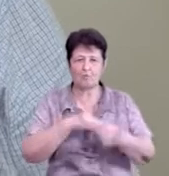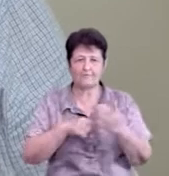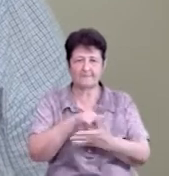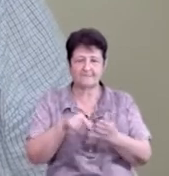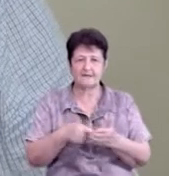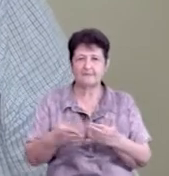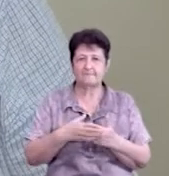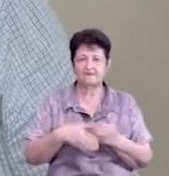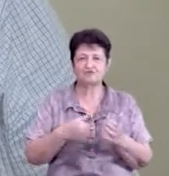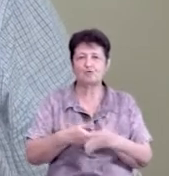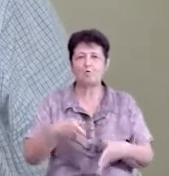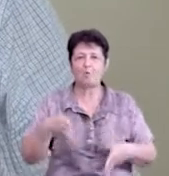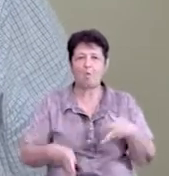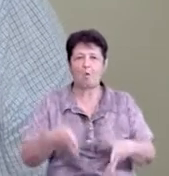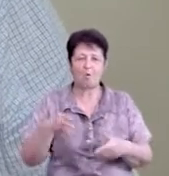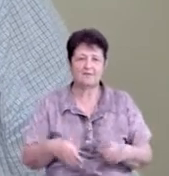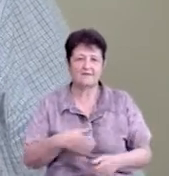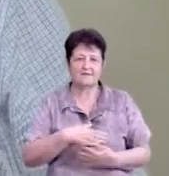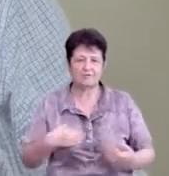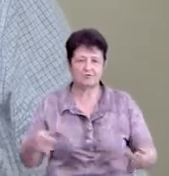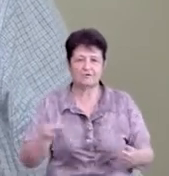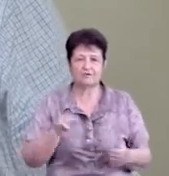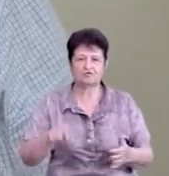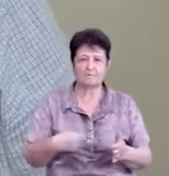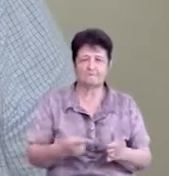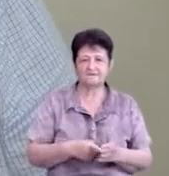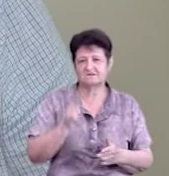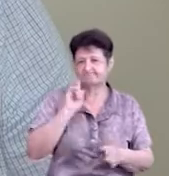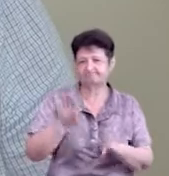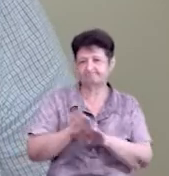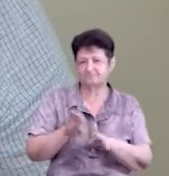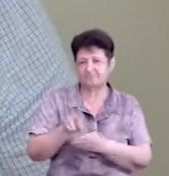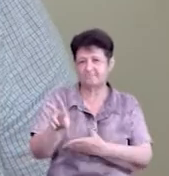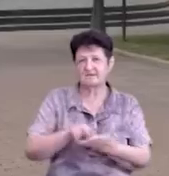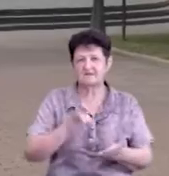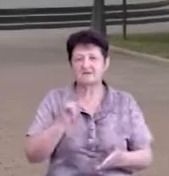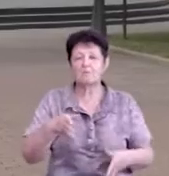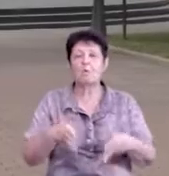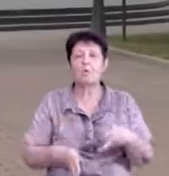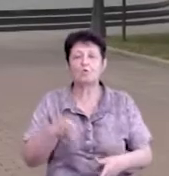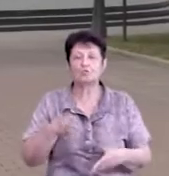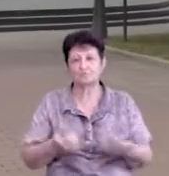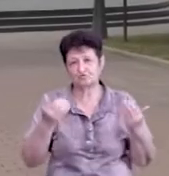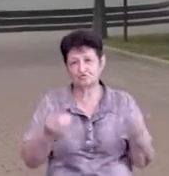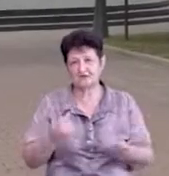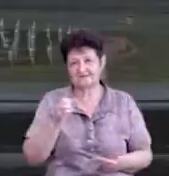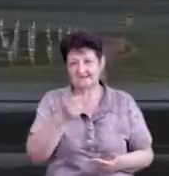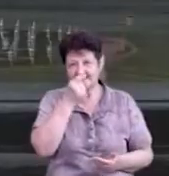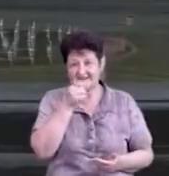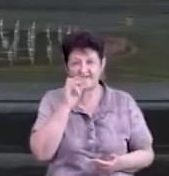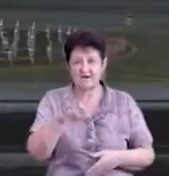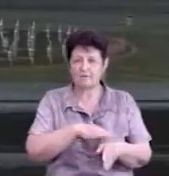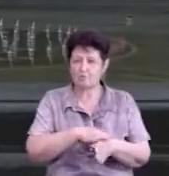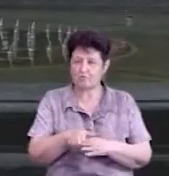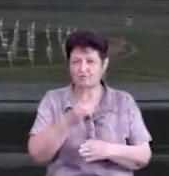це ближче до болот. Не хотілося б, щоб місто асоціювалось з болотом. Сучасний сквер імені Попудренка